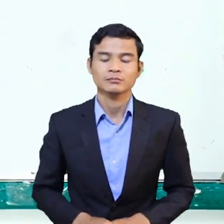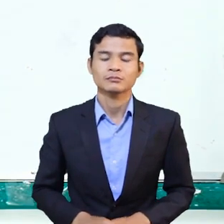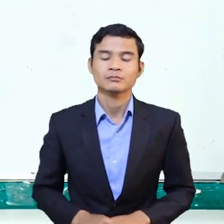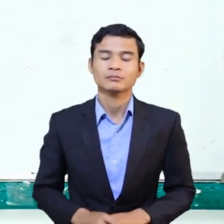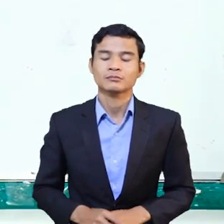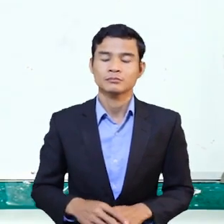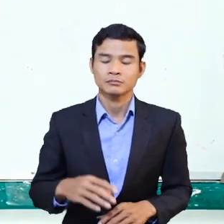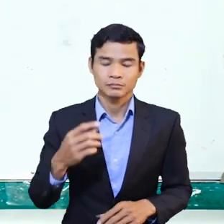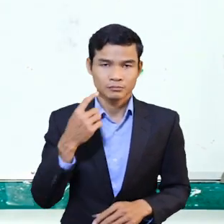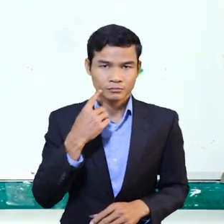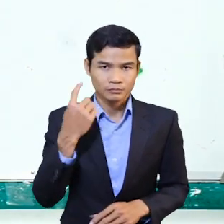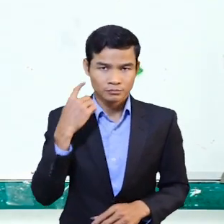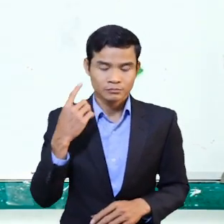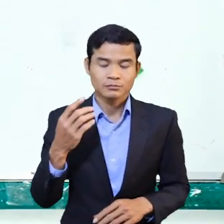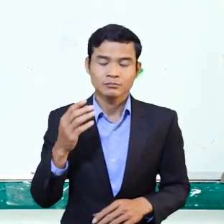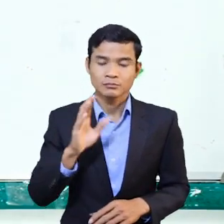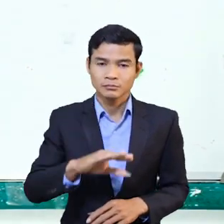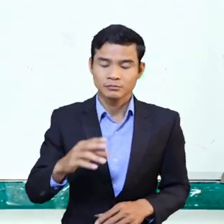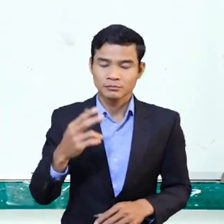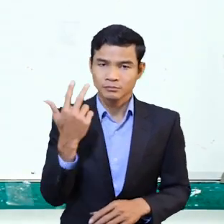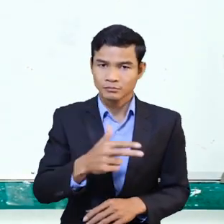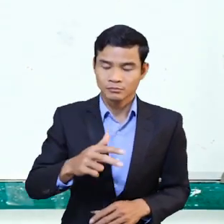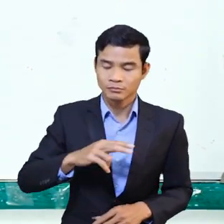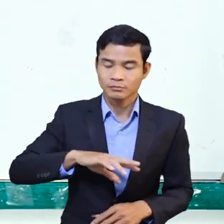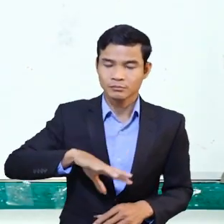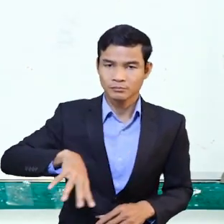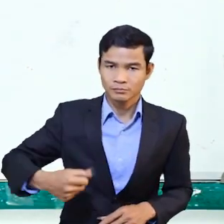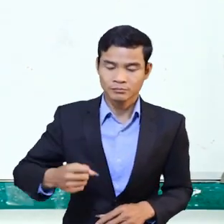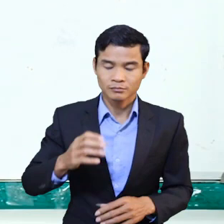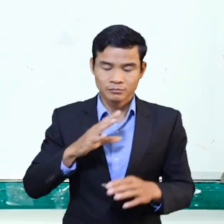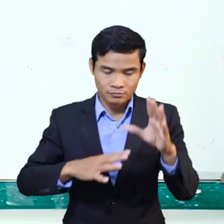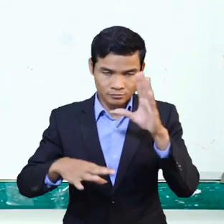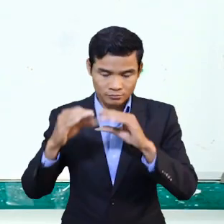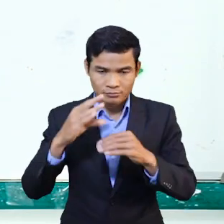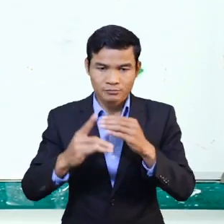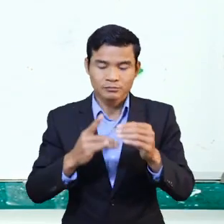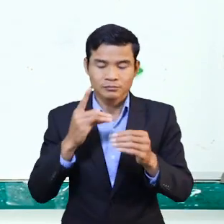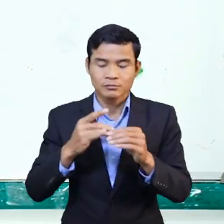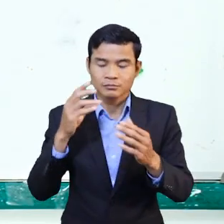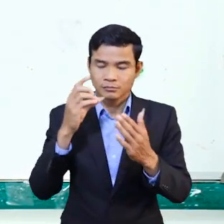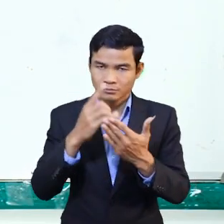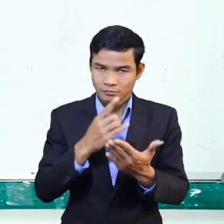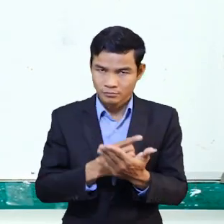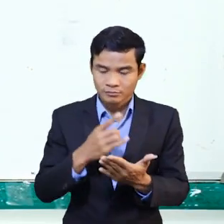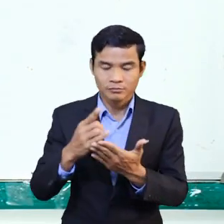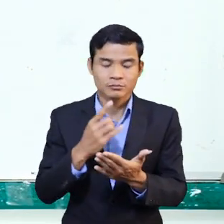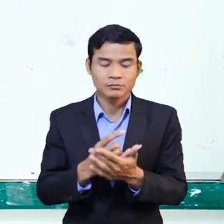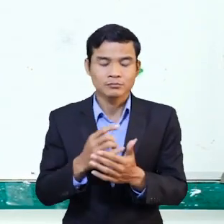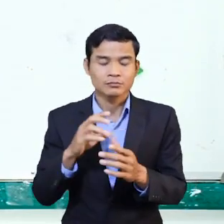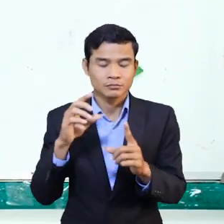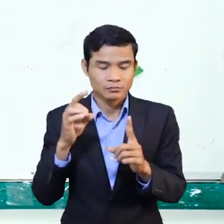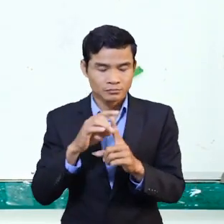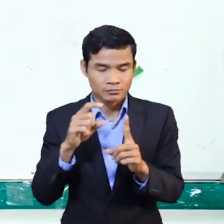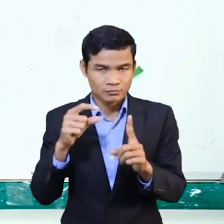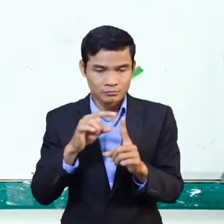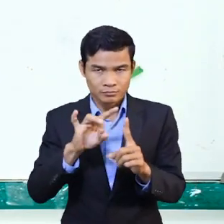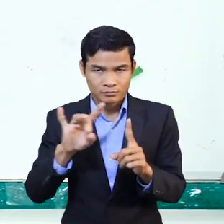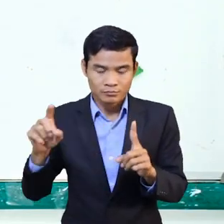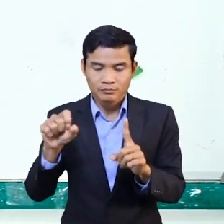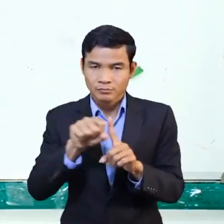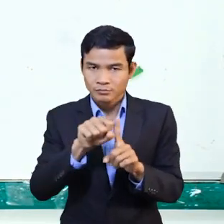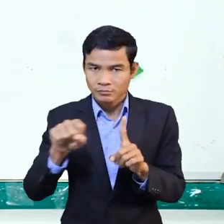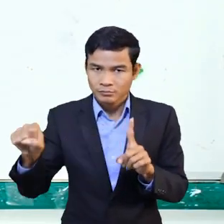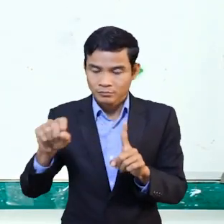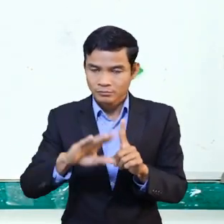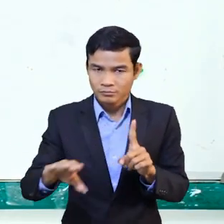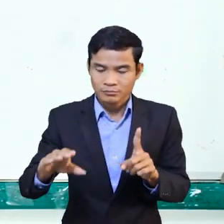cha ca pi mà sao mấy cha phía xa không ai được bao giờ cha bàn riêng cha mê riêng cha chiên tầm ruột nó con cha cứ